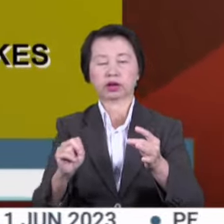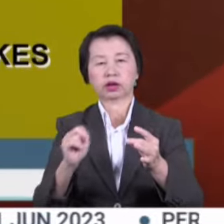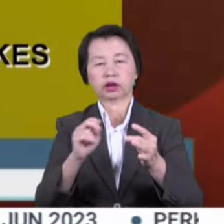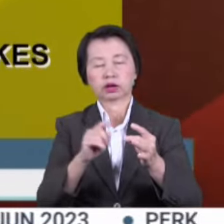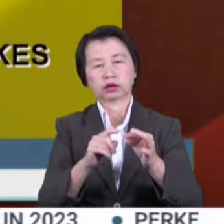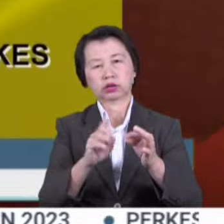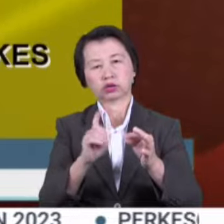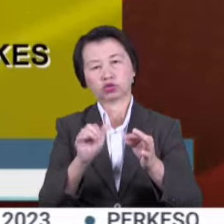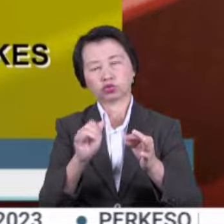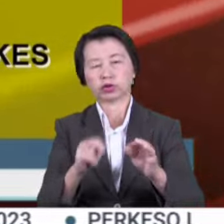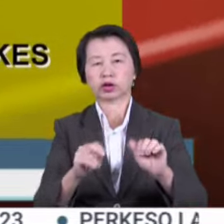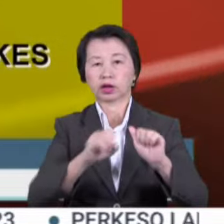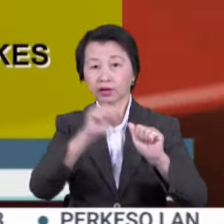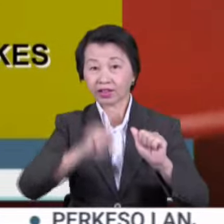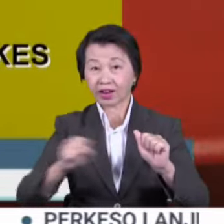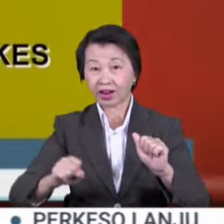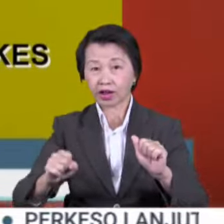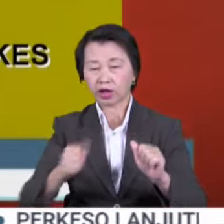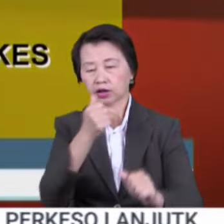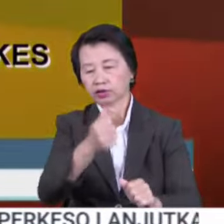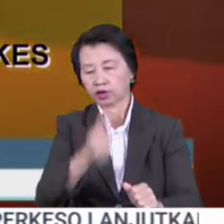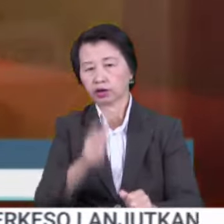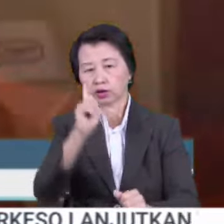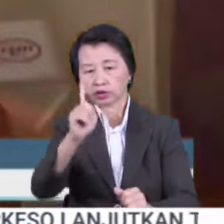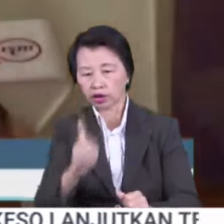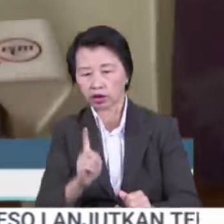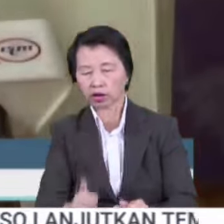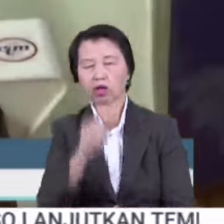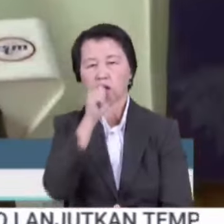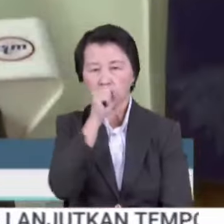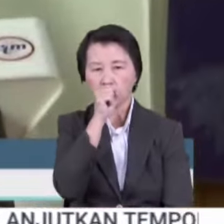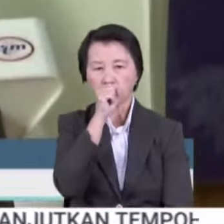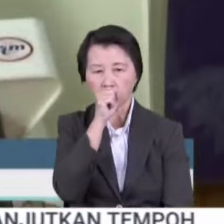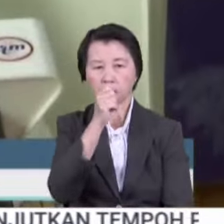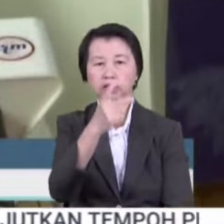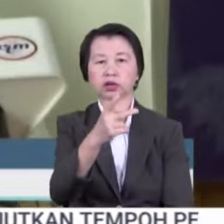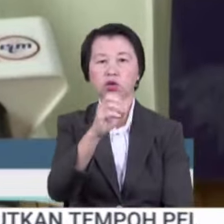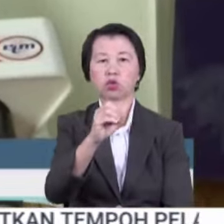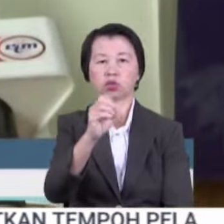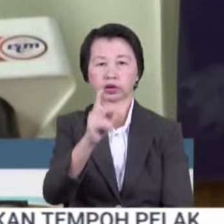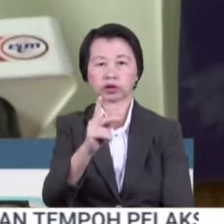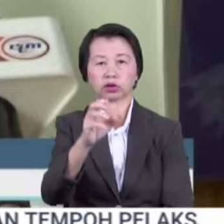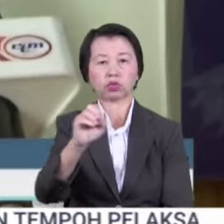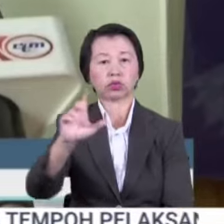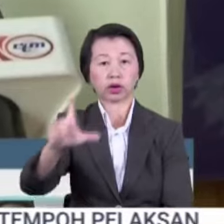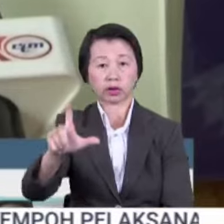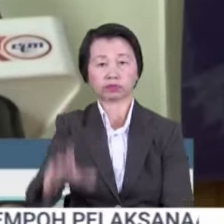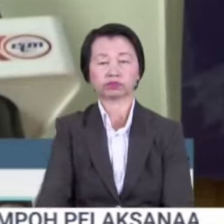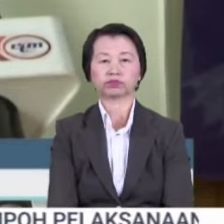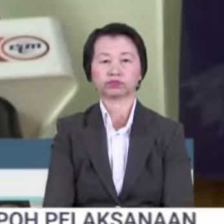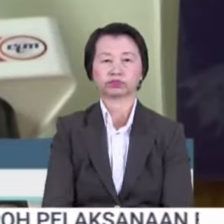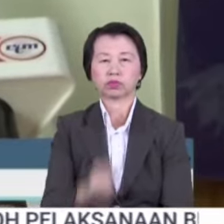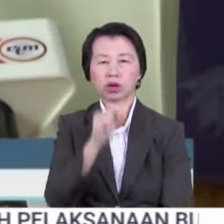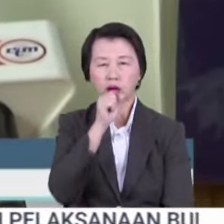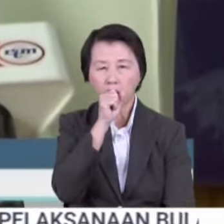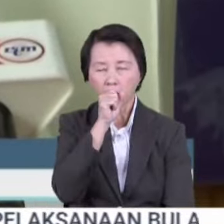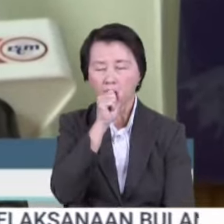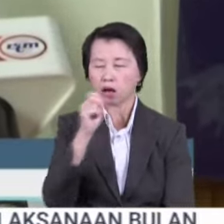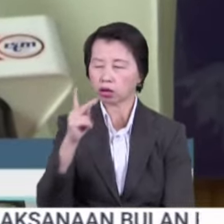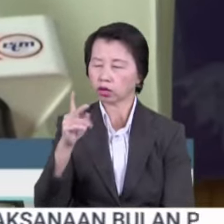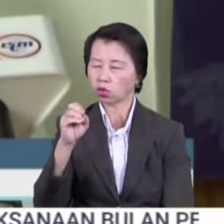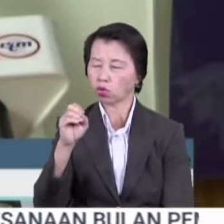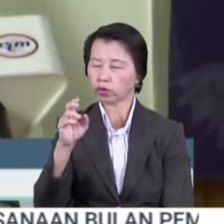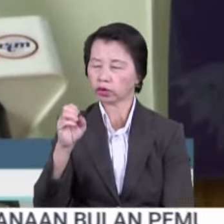Sandakan dan kinabat tangan masing-masing satu kes batu kokol nih dia menyerang